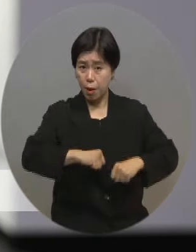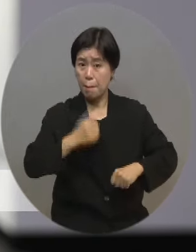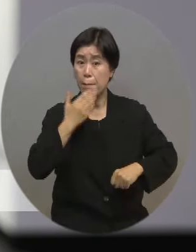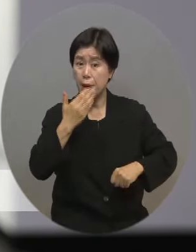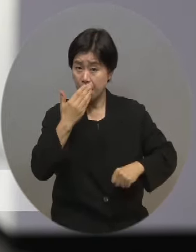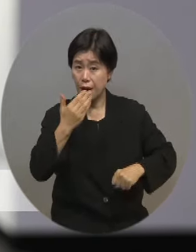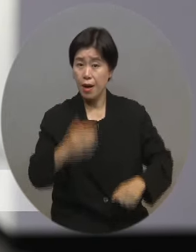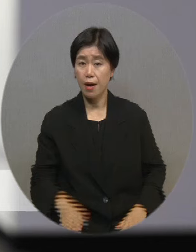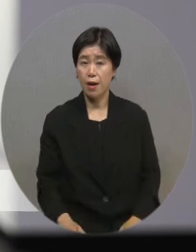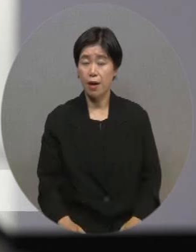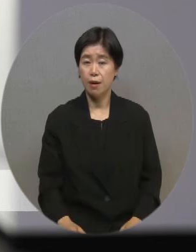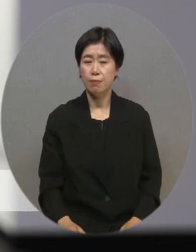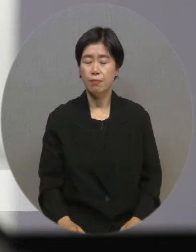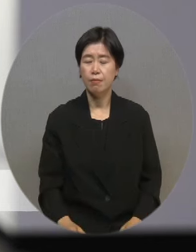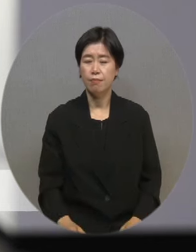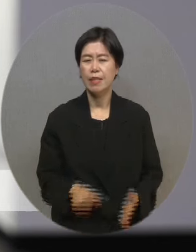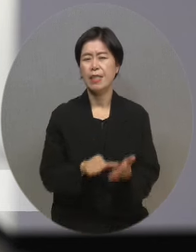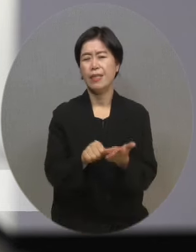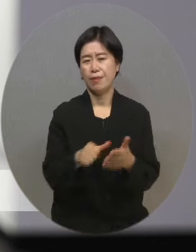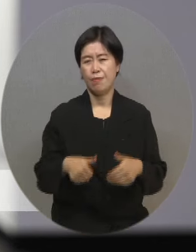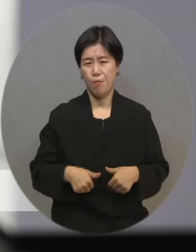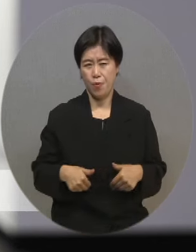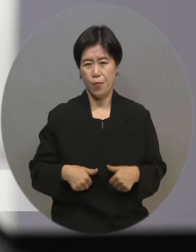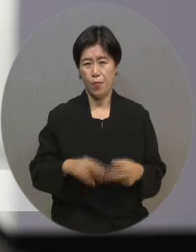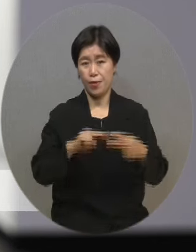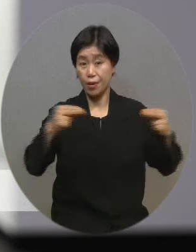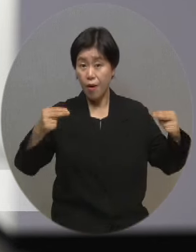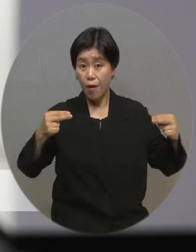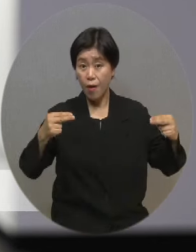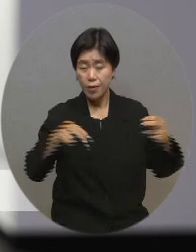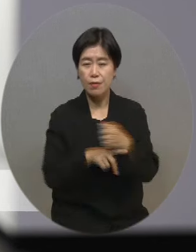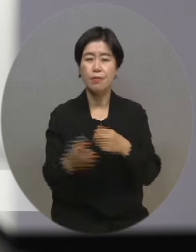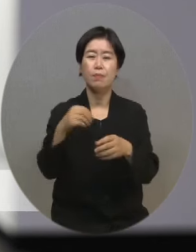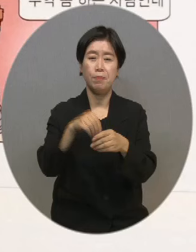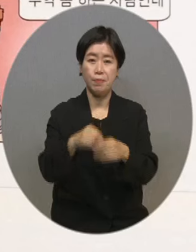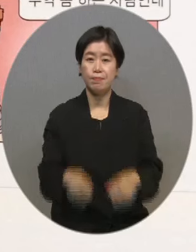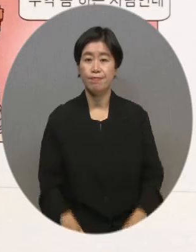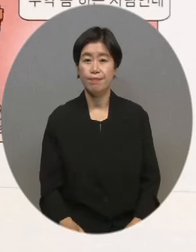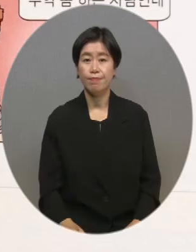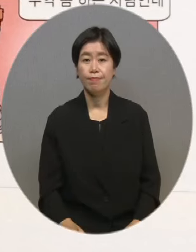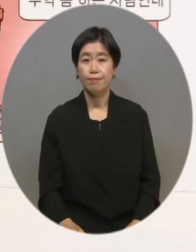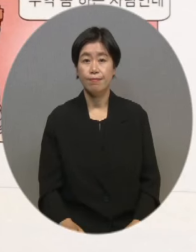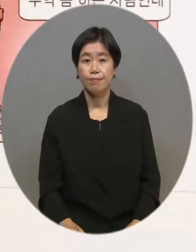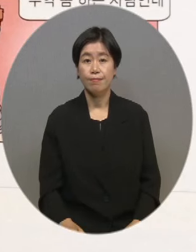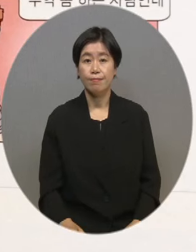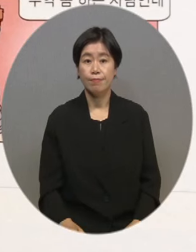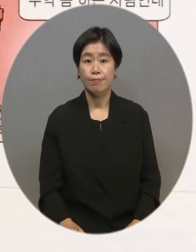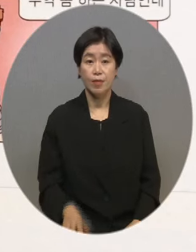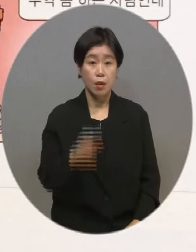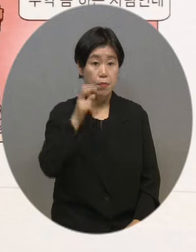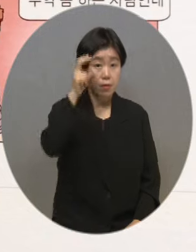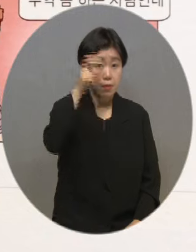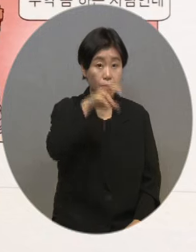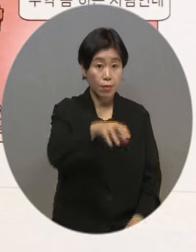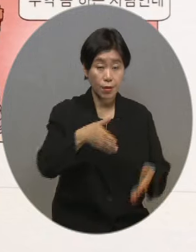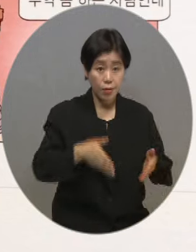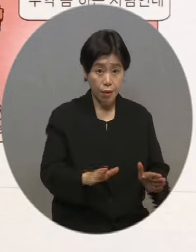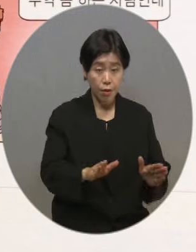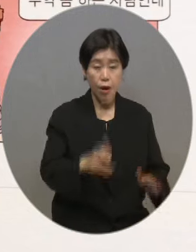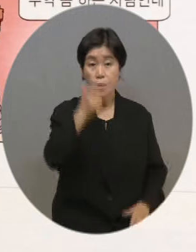보면 우리가 지워야 될 선이다라는 그런 의미를 두고 싶습니다. 평양에서 태어난 최성국